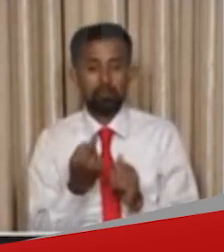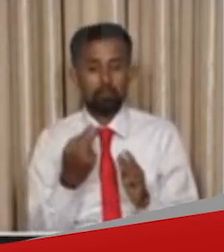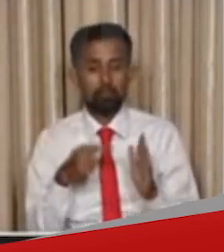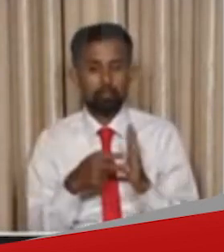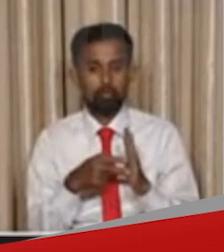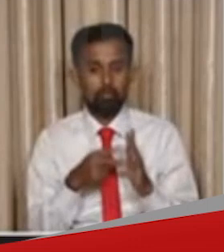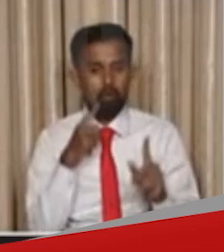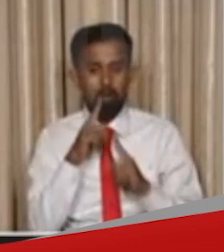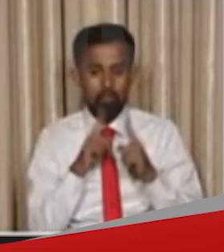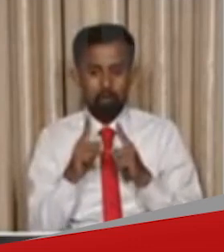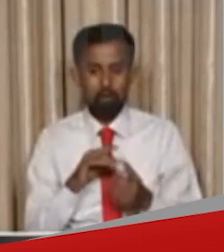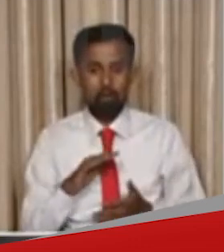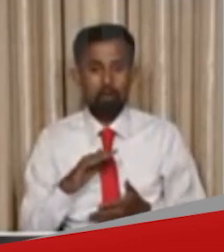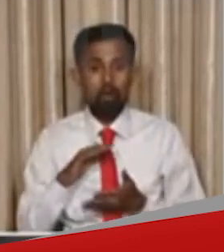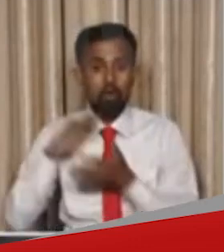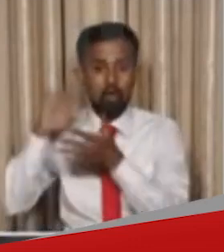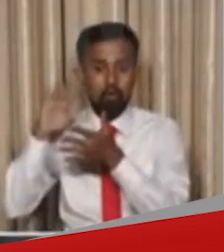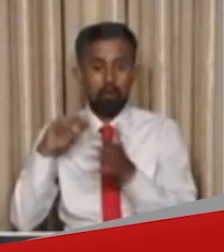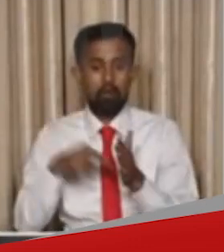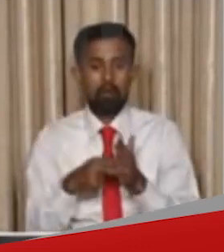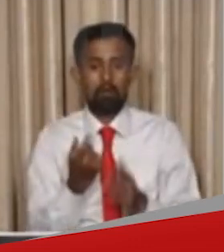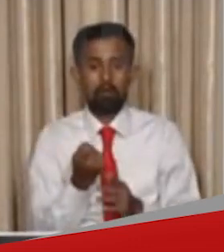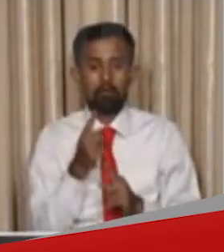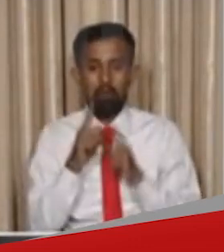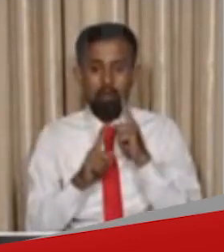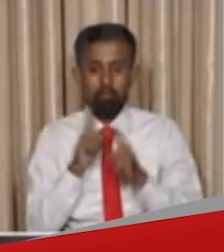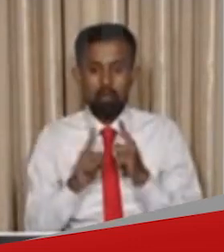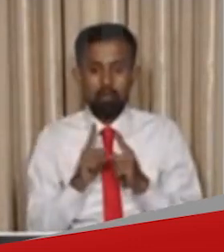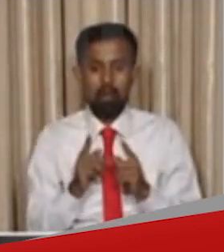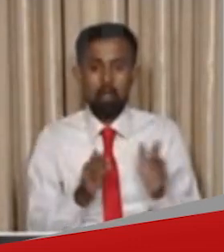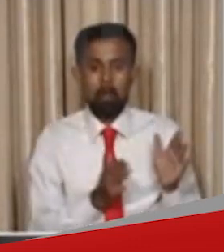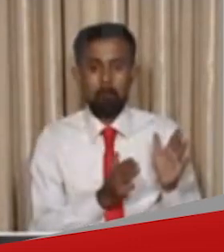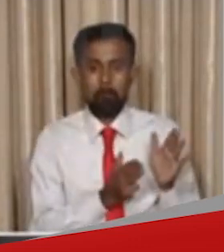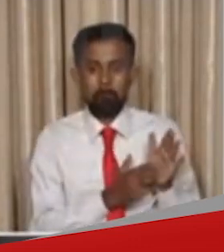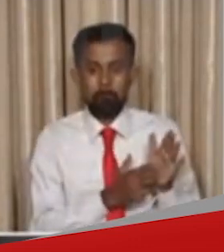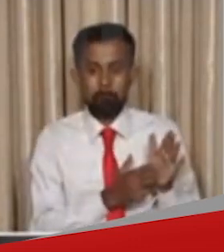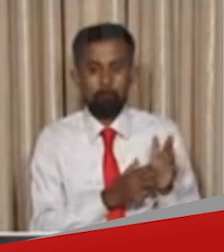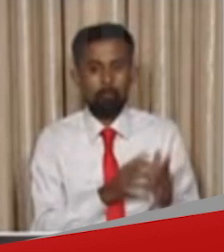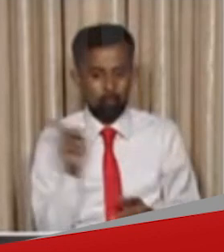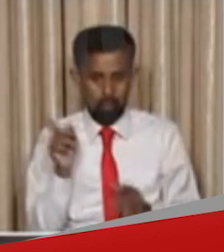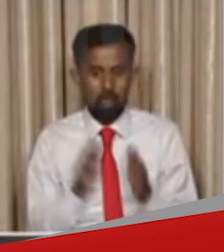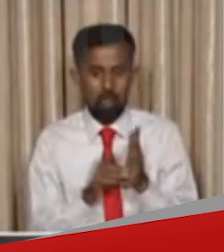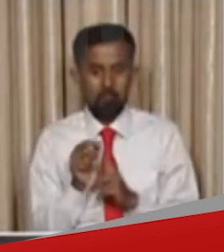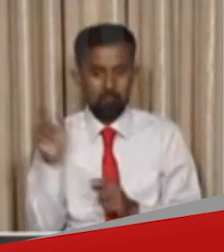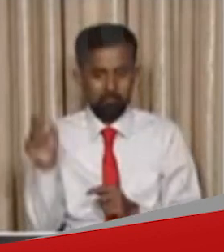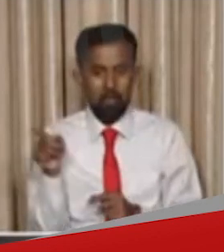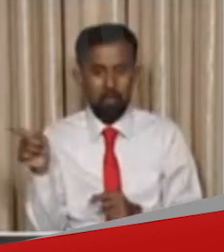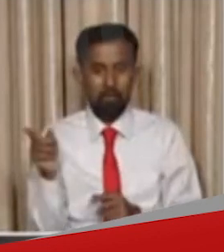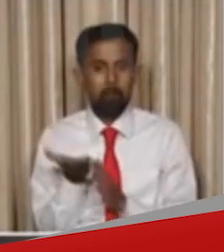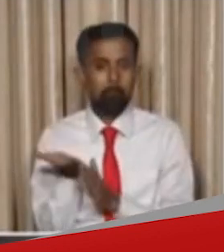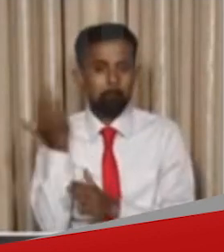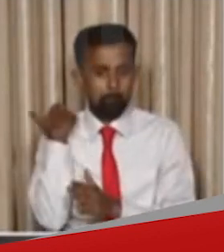කරනවා, අපනයන ආර්ථිකයක් ගැන කතා කරනවා. එහෙම කතා කරපු මහින්දානන්ද ඔය ඇමතිවරයා